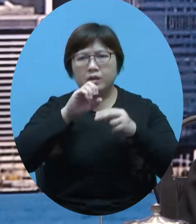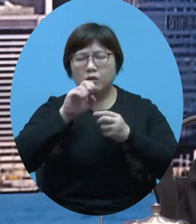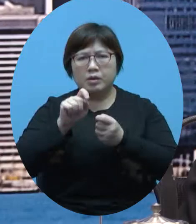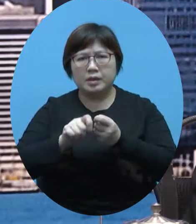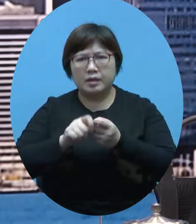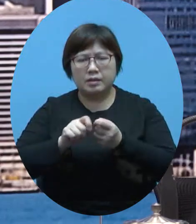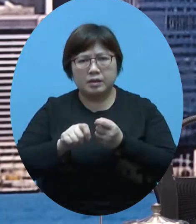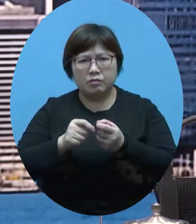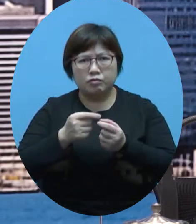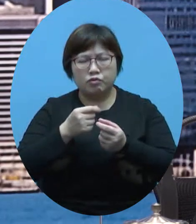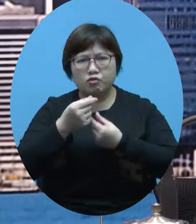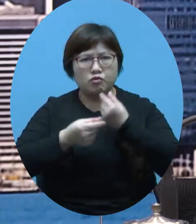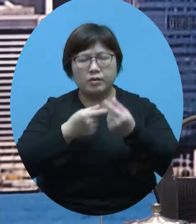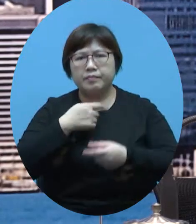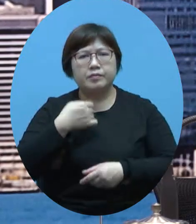細咁樣。 黃